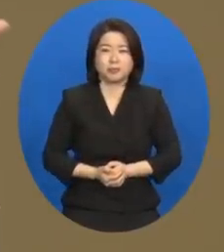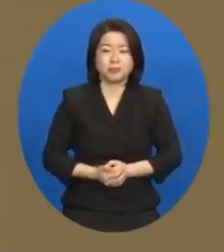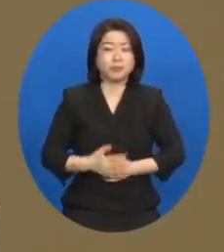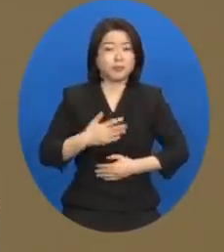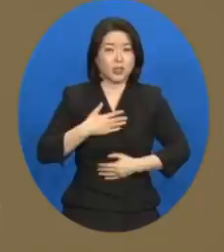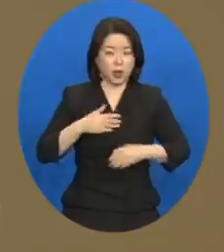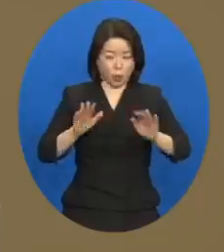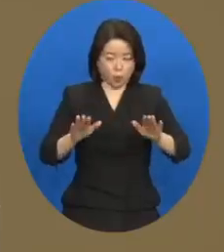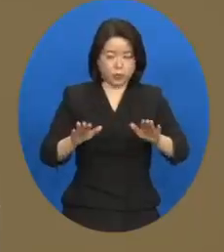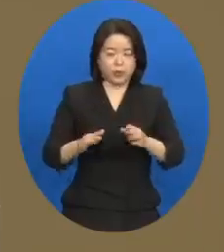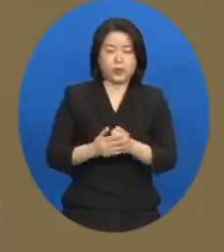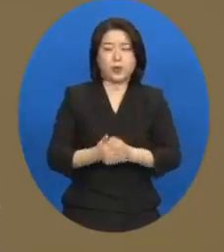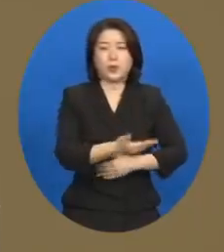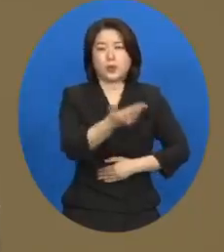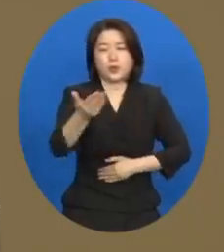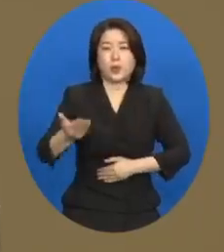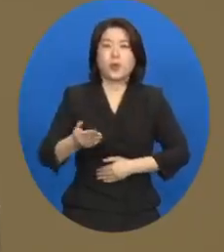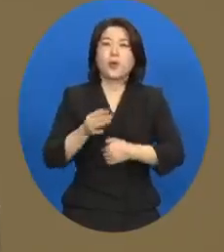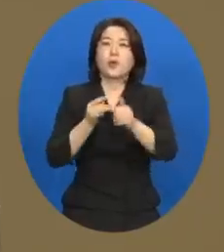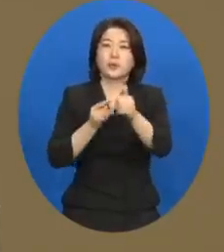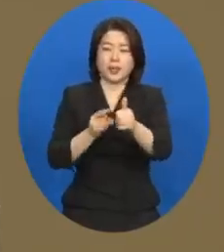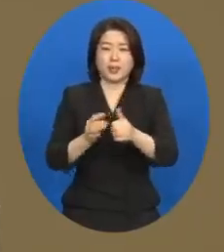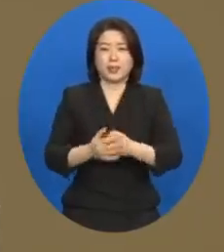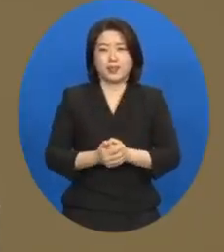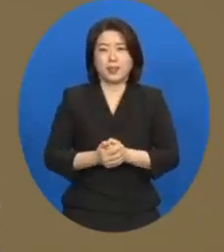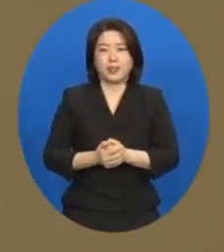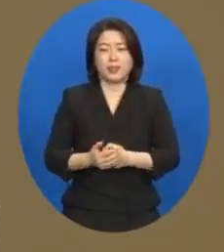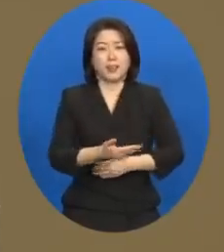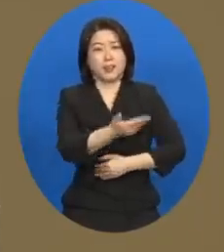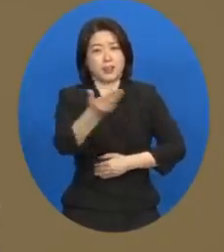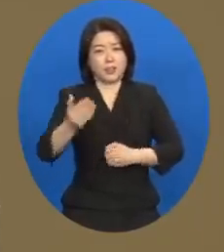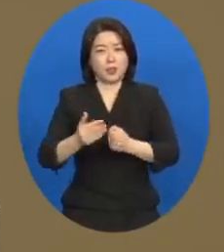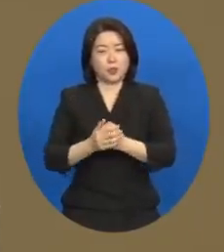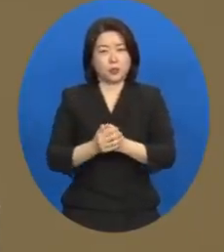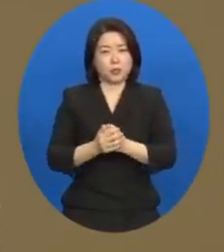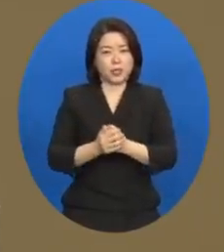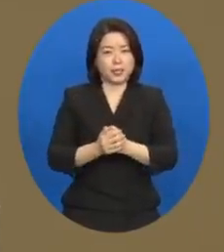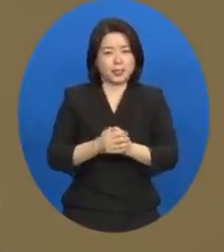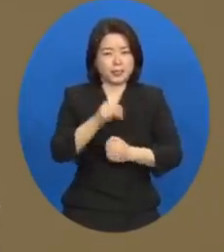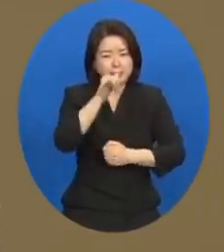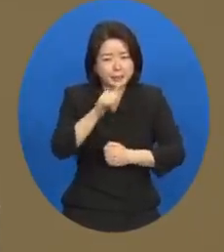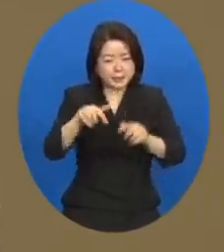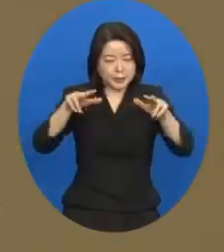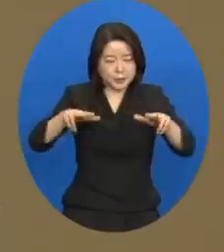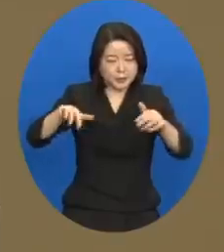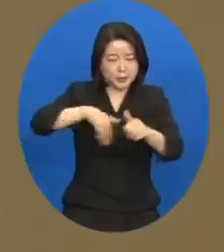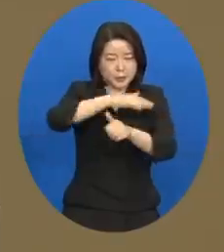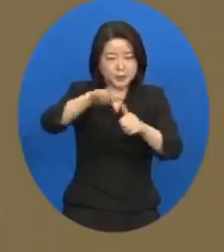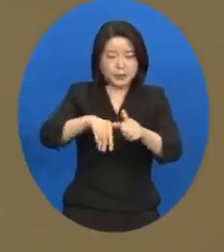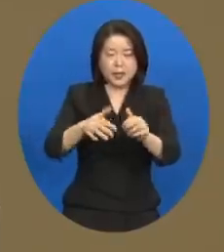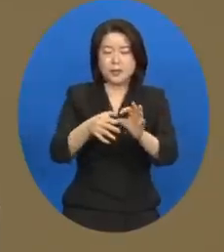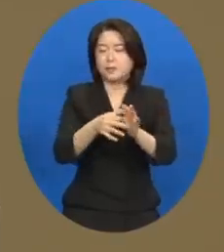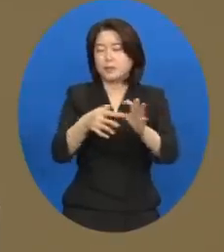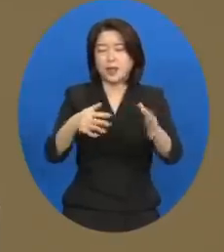저는 오늘도 여러분들에게 여러분이 있는 지금의 형편과 처지가